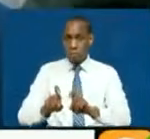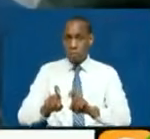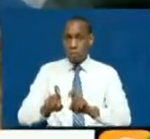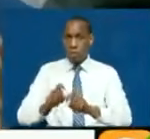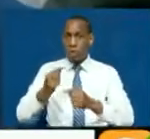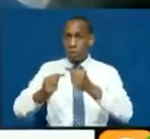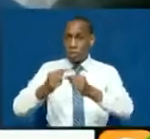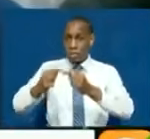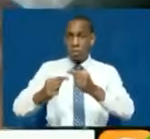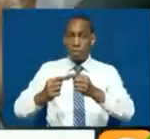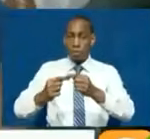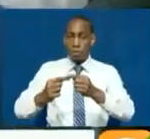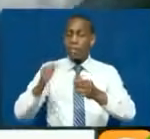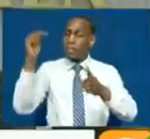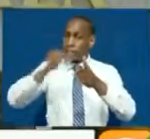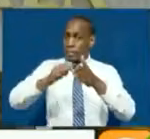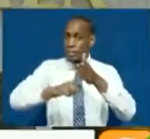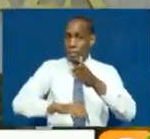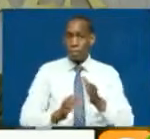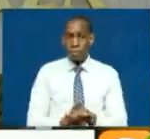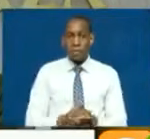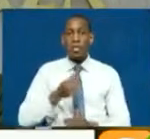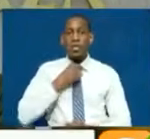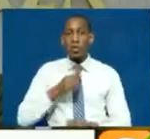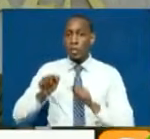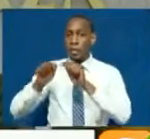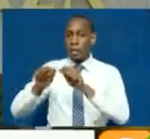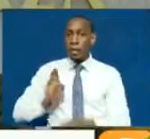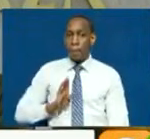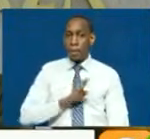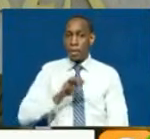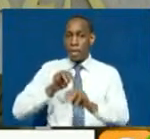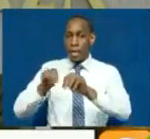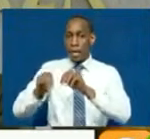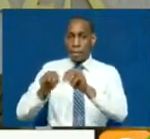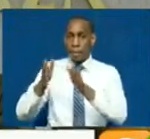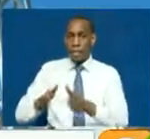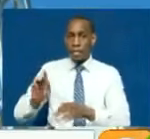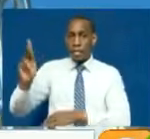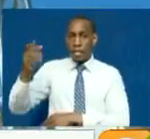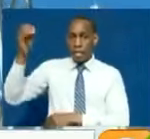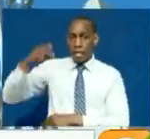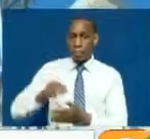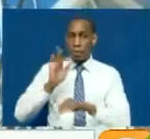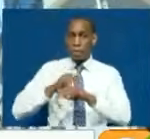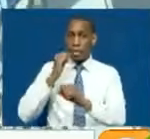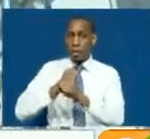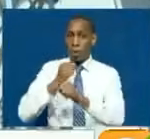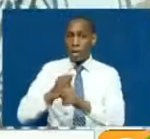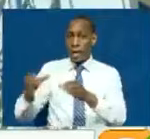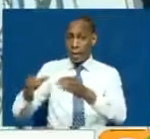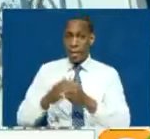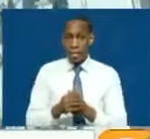that probe goes ahead conclusively. Kewatu inalaumu bodi ya wakurugenzi ya Kenya Power kwa kusambaratisha operesheni za kampuni